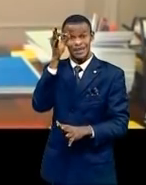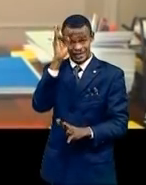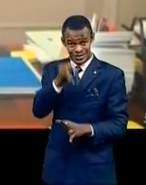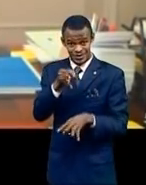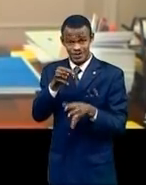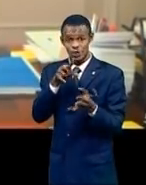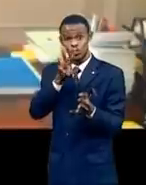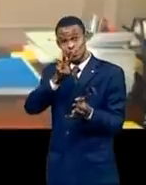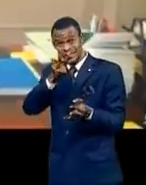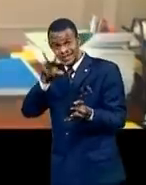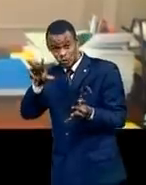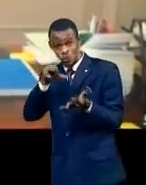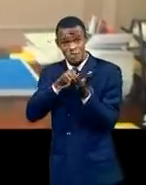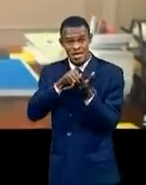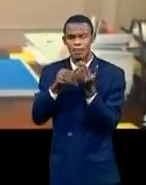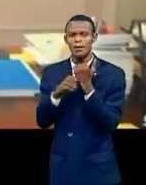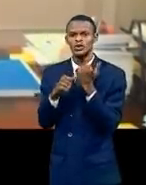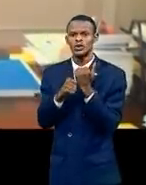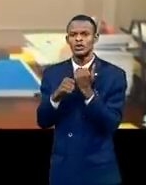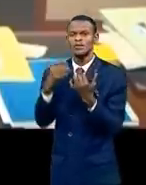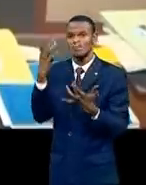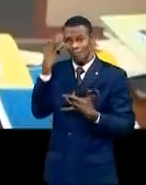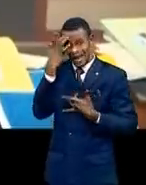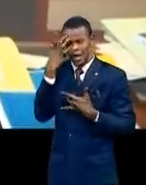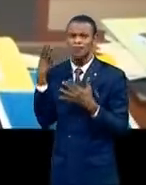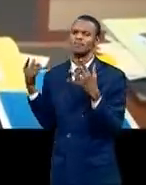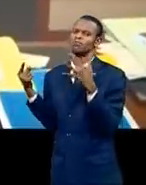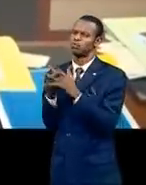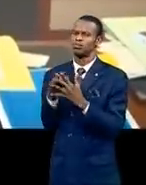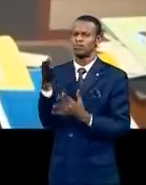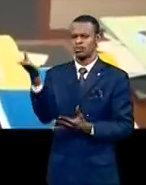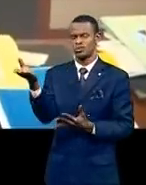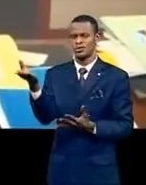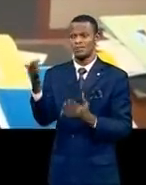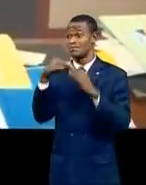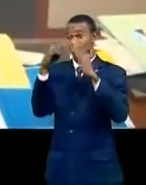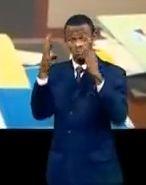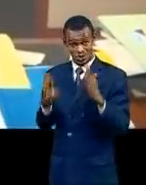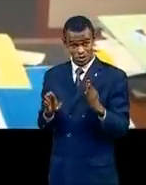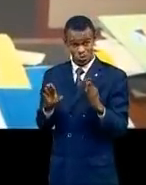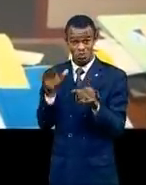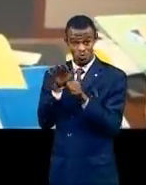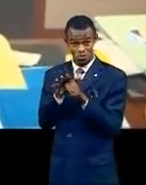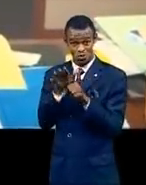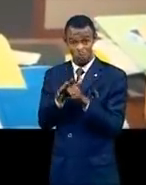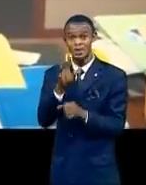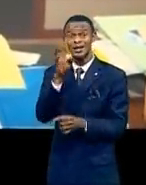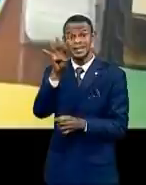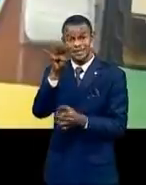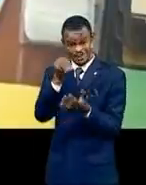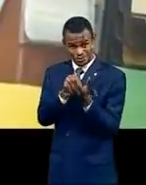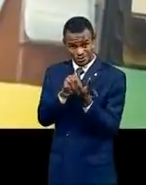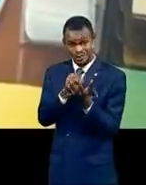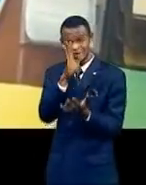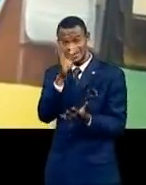été affectés, soit à peu près 161 490 ménages. 4 502 cas de diarrhée ont